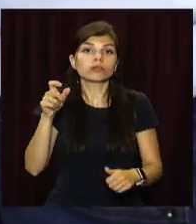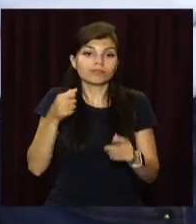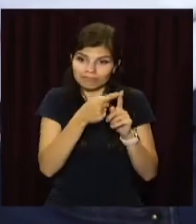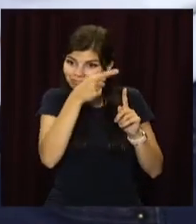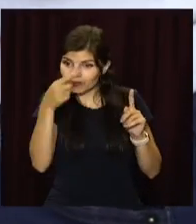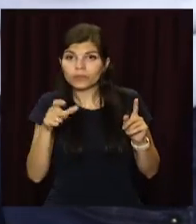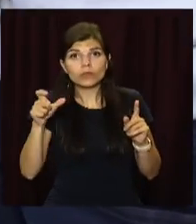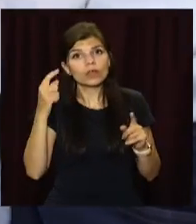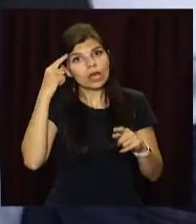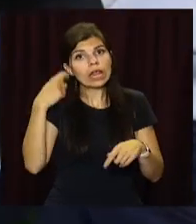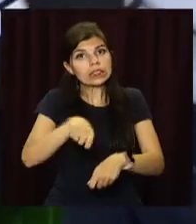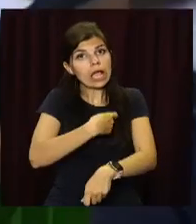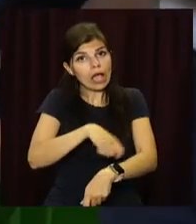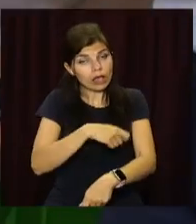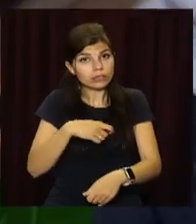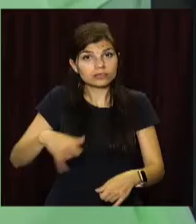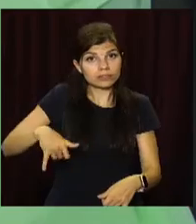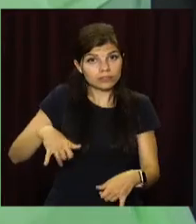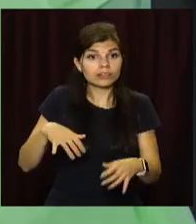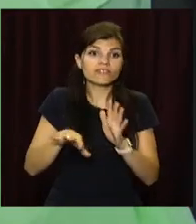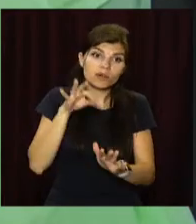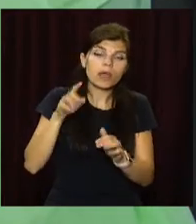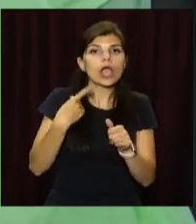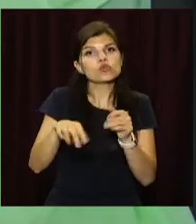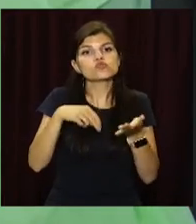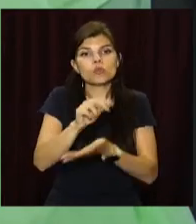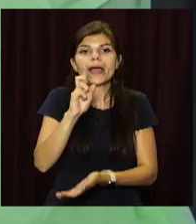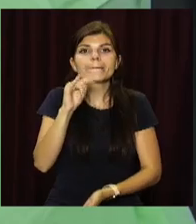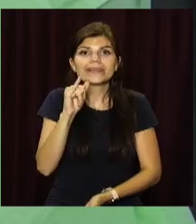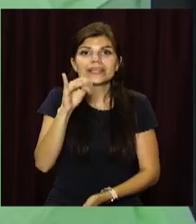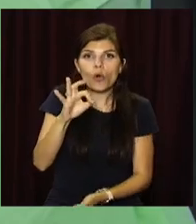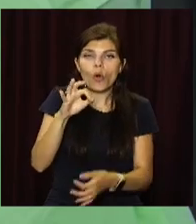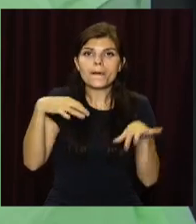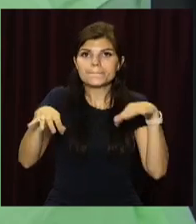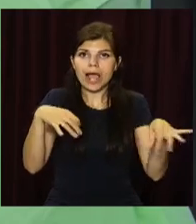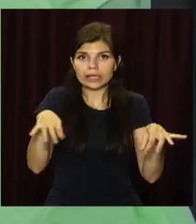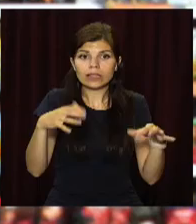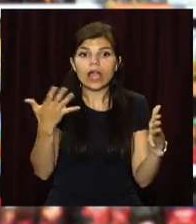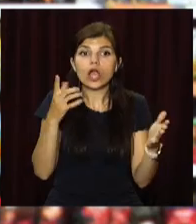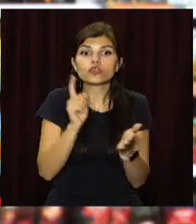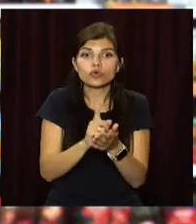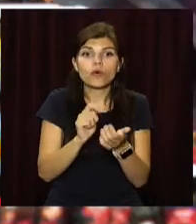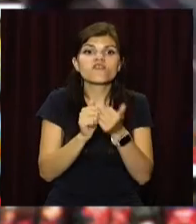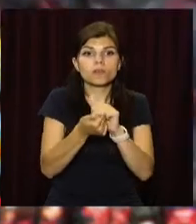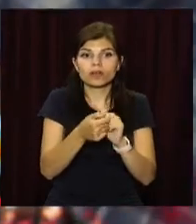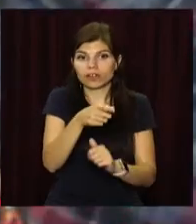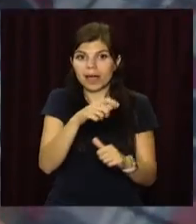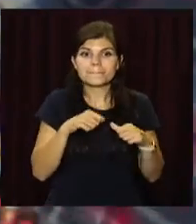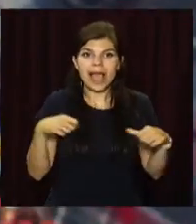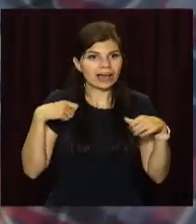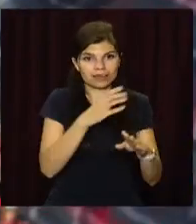Чи ходити з полотняними торбинками, як це робить Рада, чи купувати біорозкладні пакети, які мають з'явитися замість дармових